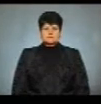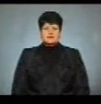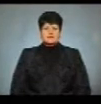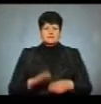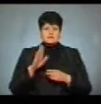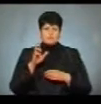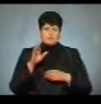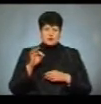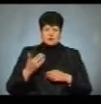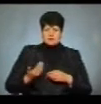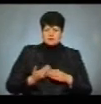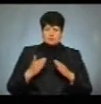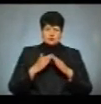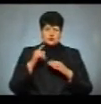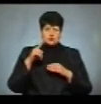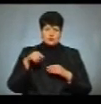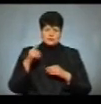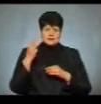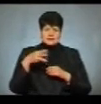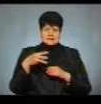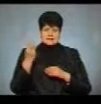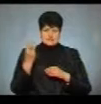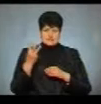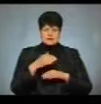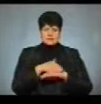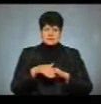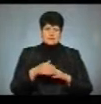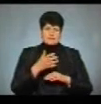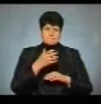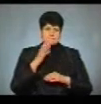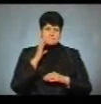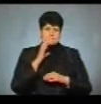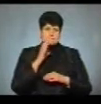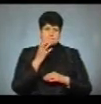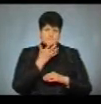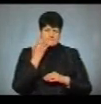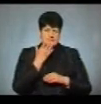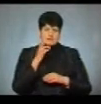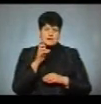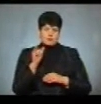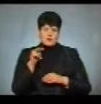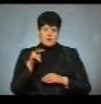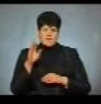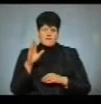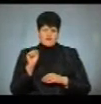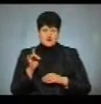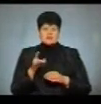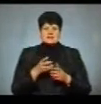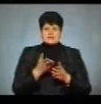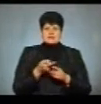Василь Бортник мешкає у будинку номер 33 на вулиці Південний Бульвар. Цей будинок обслуговує державне міське підприємство